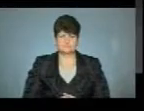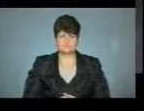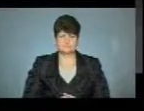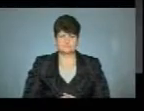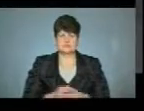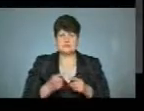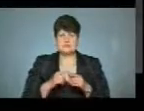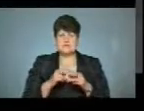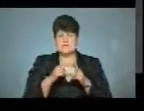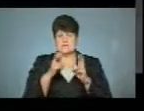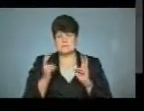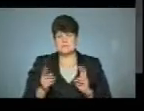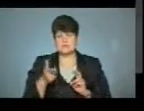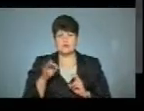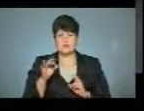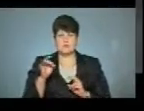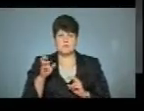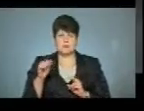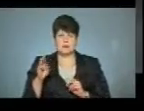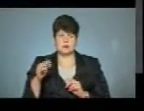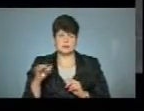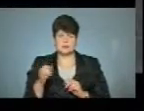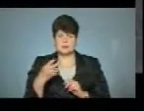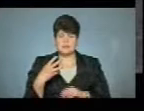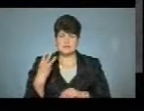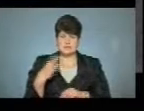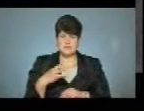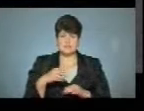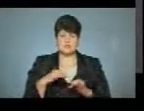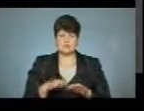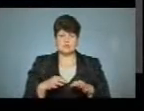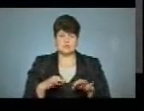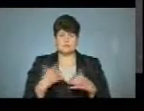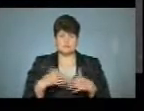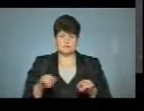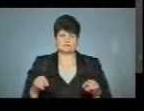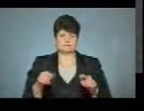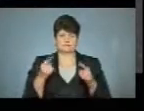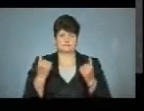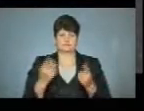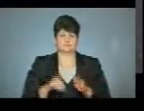Це горбатий міст на вулиці Замонастирська. О 15:30 рух транспорту відновили.